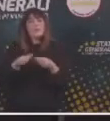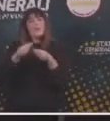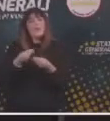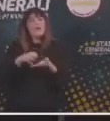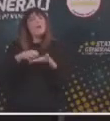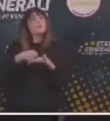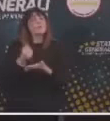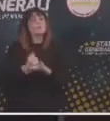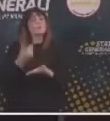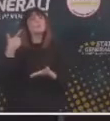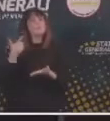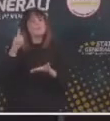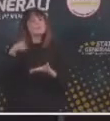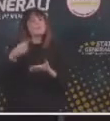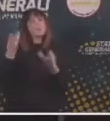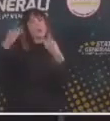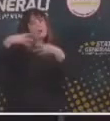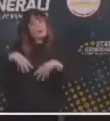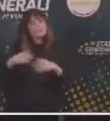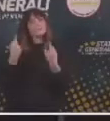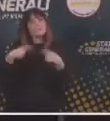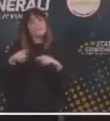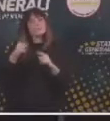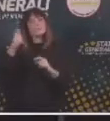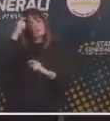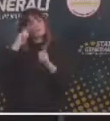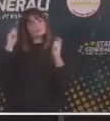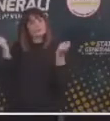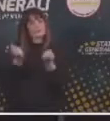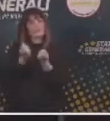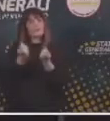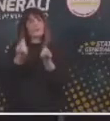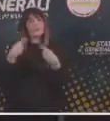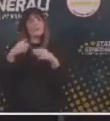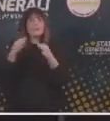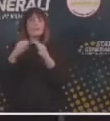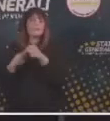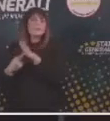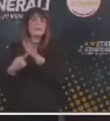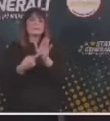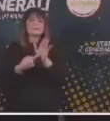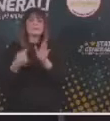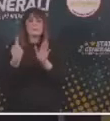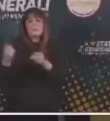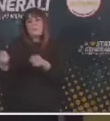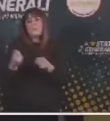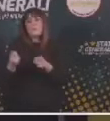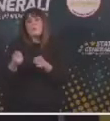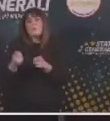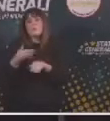per l'organizzazione di questi stati generali che rappresentano un momento di condivisione di